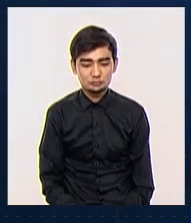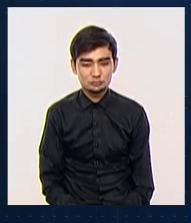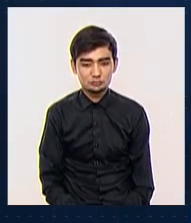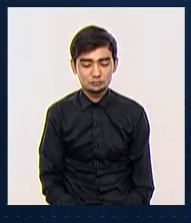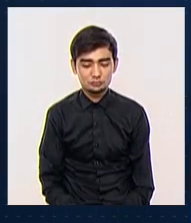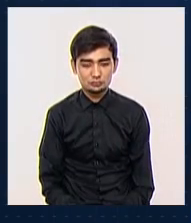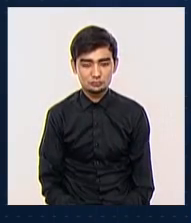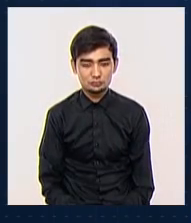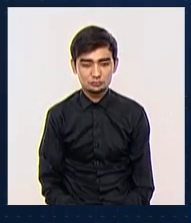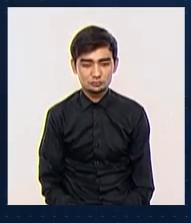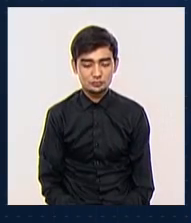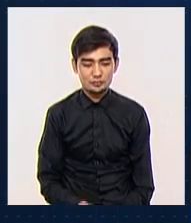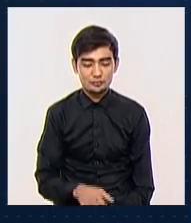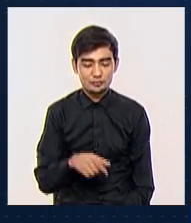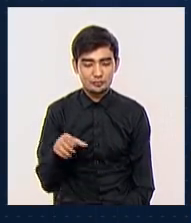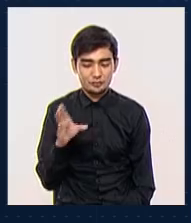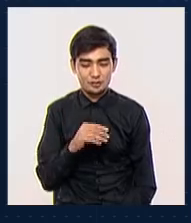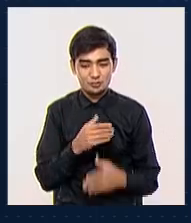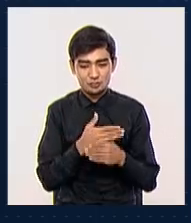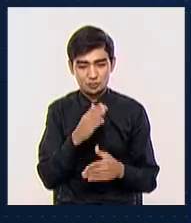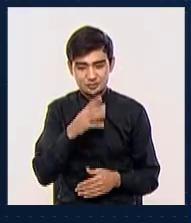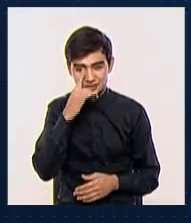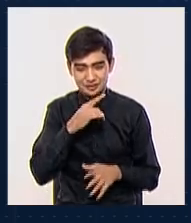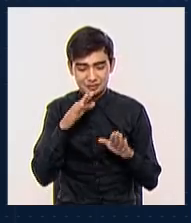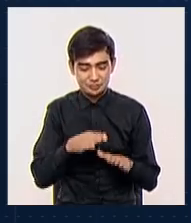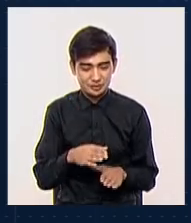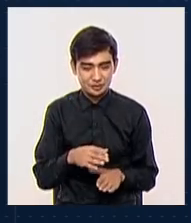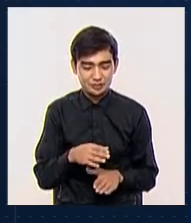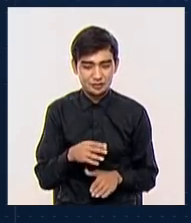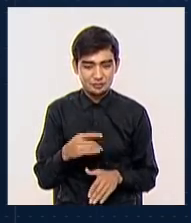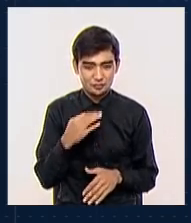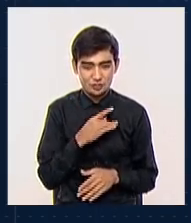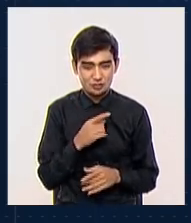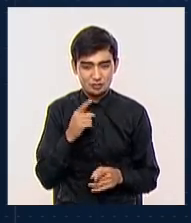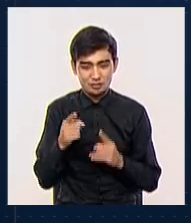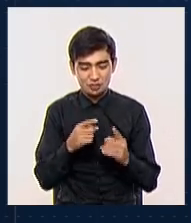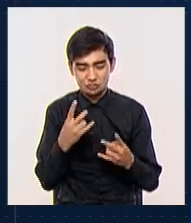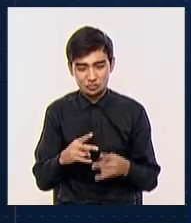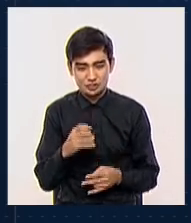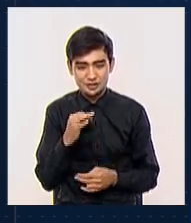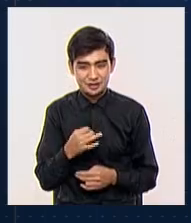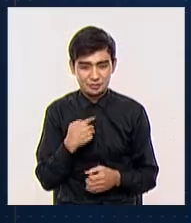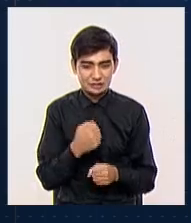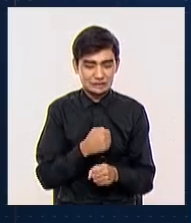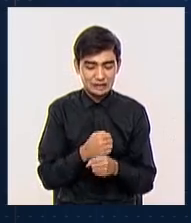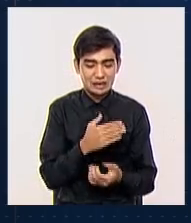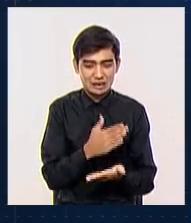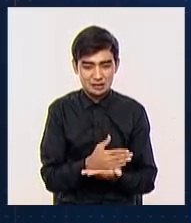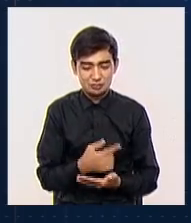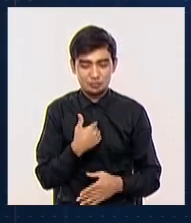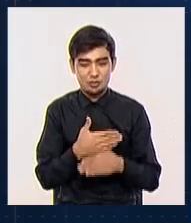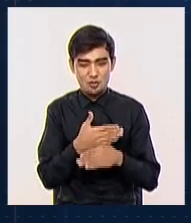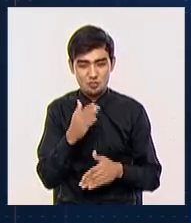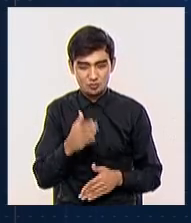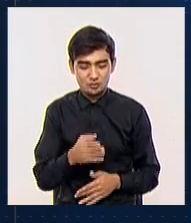Консулдықтан бізге айтты елшіліктен, Қазақстанға көп анау мынау неғыла бермеңдер, біз жұмыстарыңызды істеп жатырмыз,